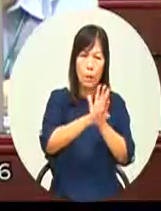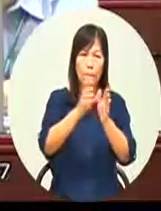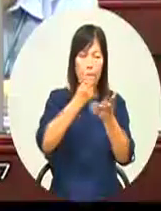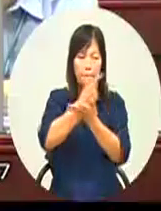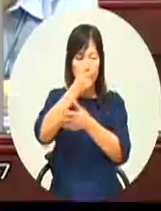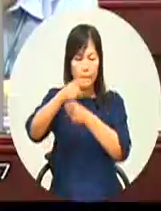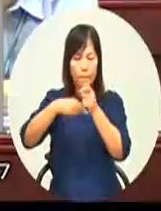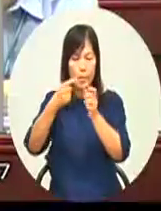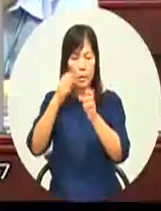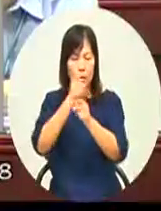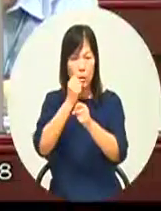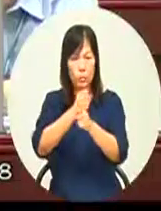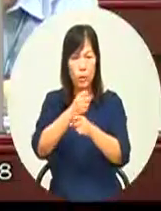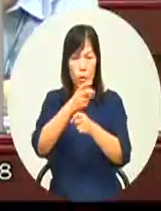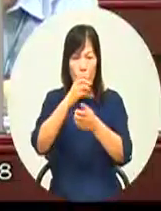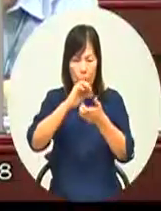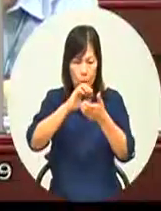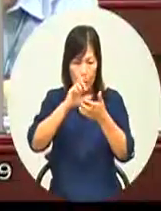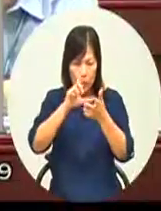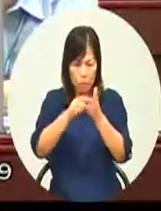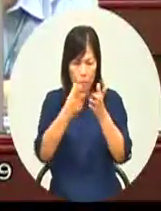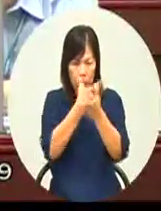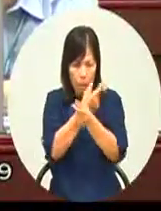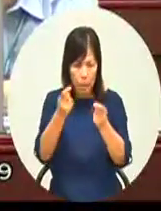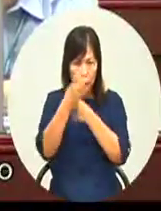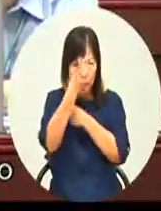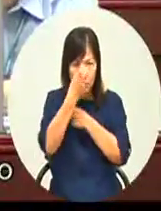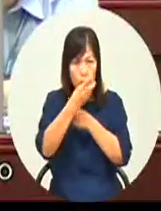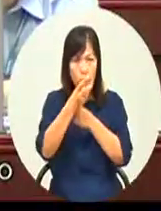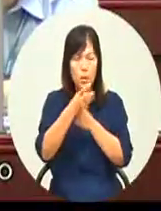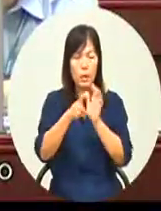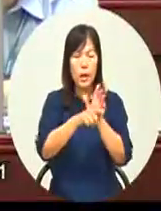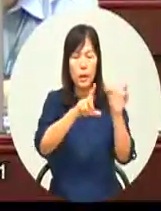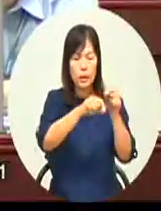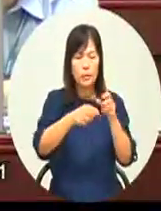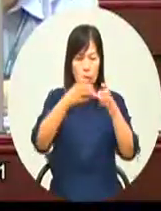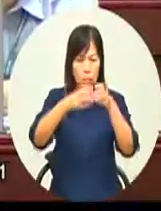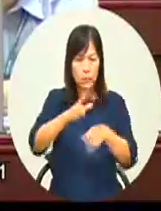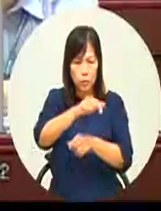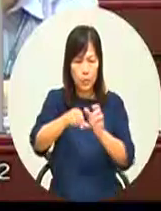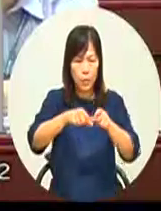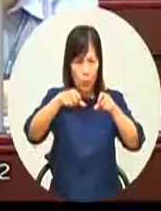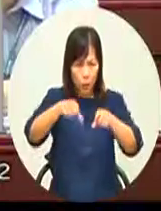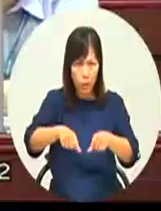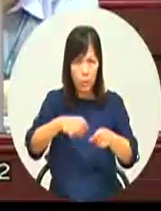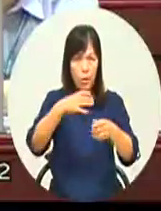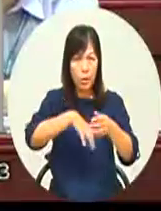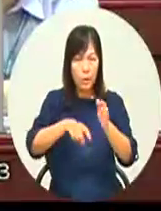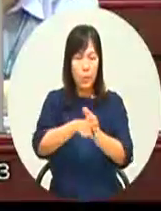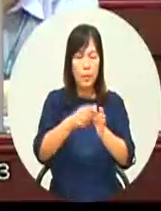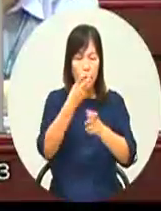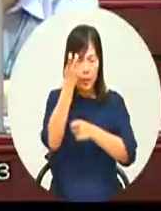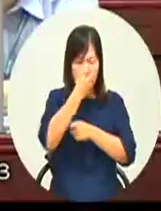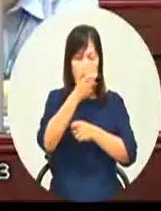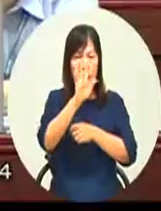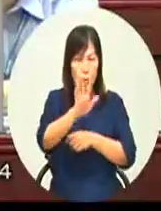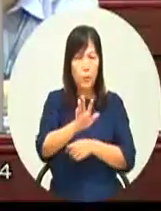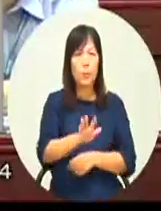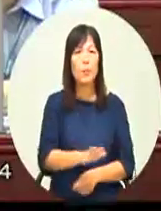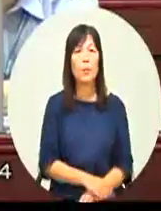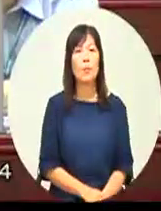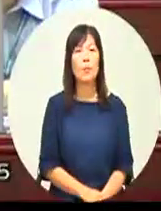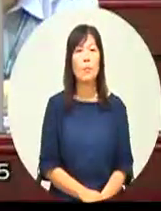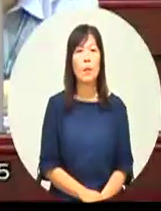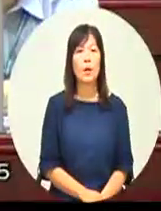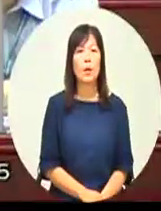所谓它的定检。那么定检里面是根据他当时这个设备的合约里面，我们去进行这样的定检。那我